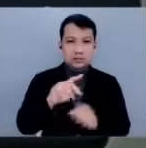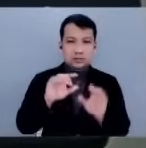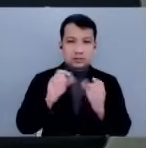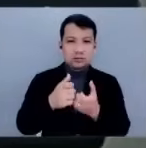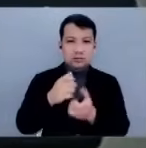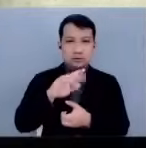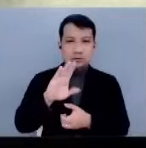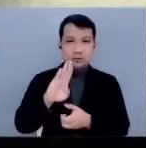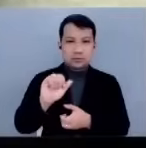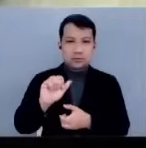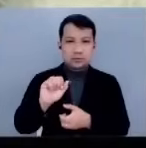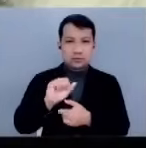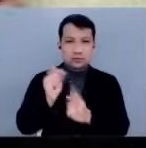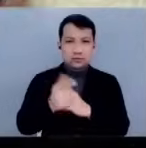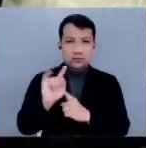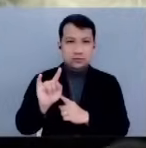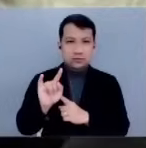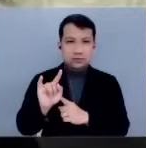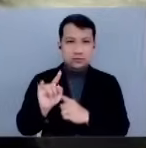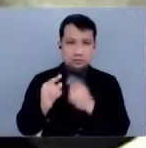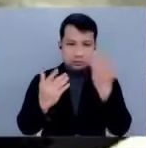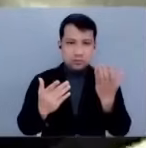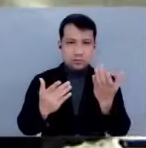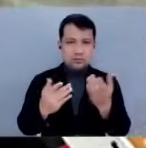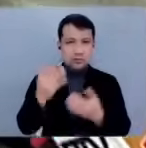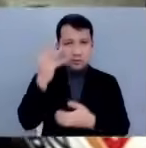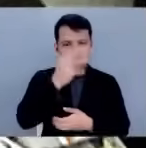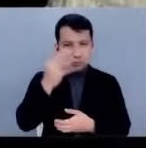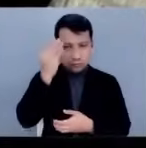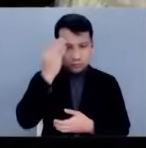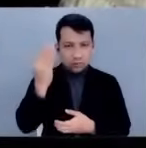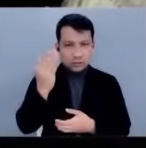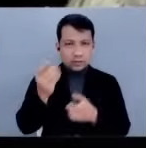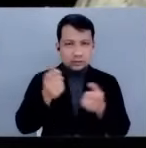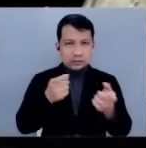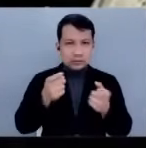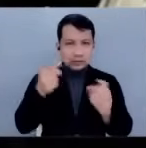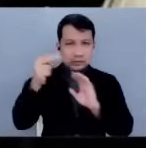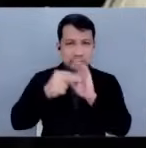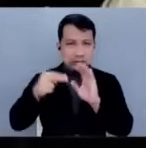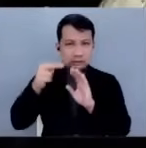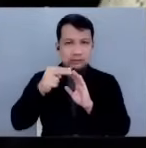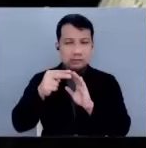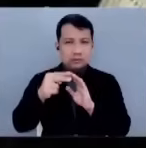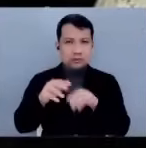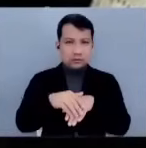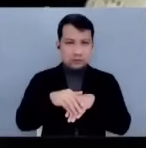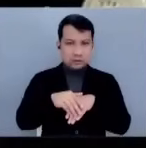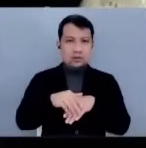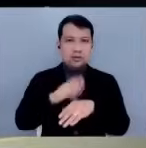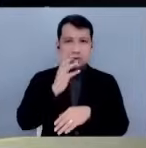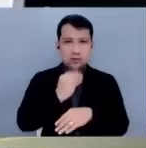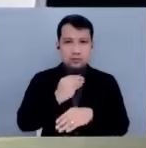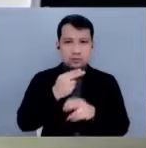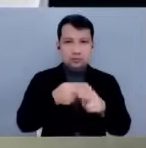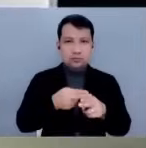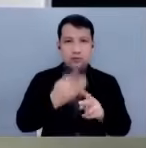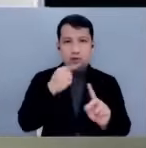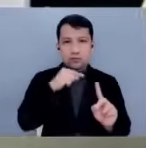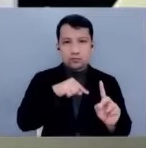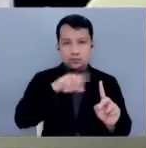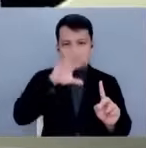Pilipinas. Ano na, nakababahala ang mga manipulated video. Tumanggi muna ang grupo na pangalanan kung sino-sino ang kanilang